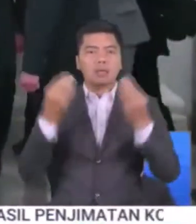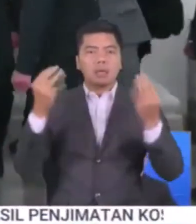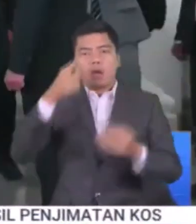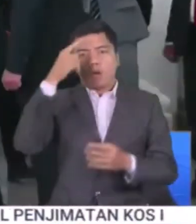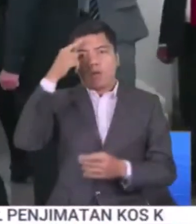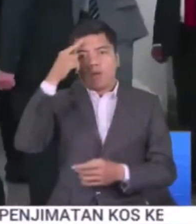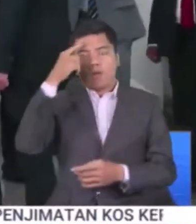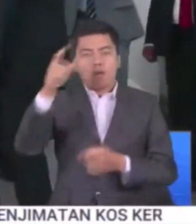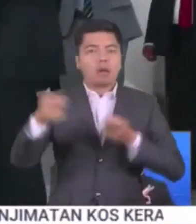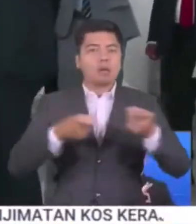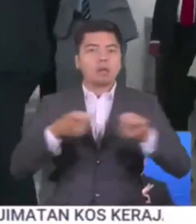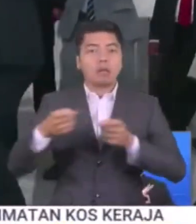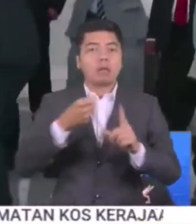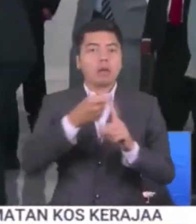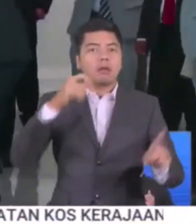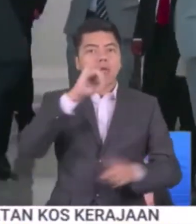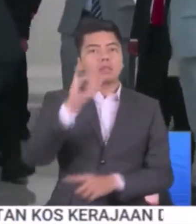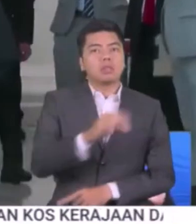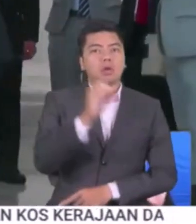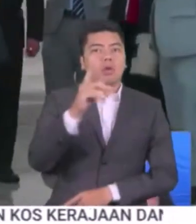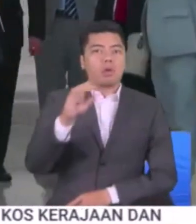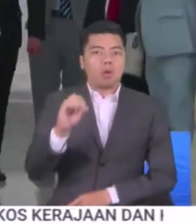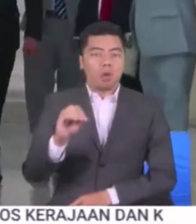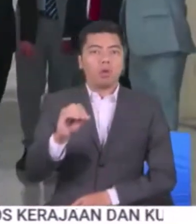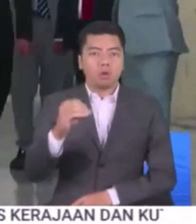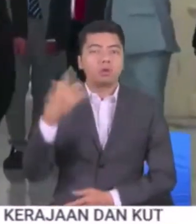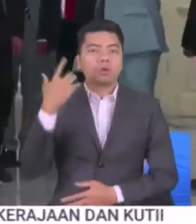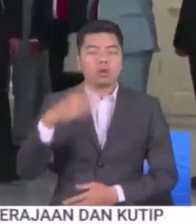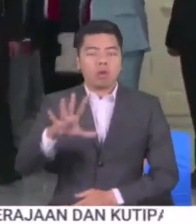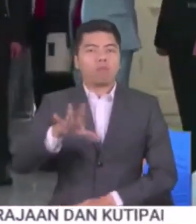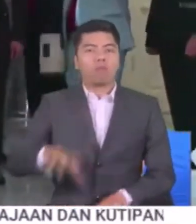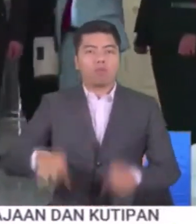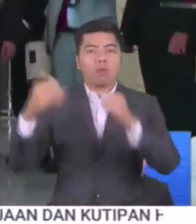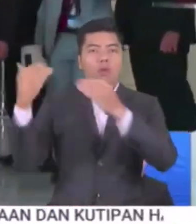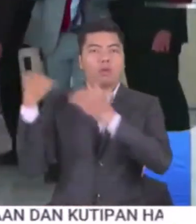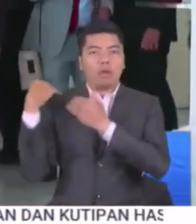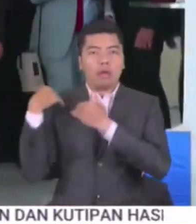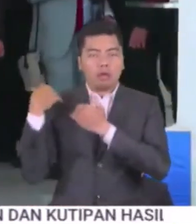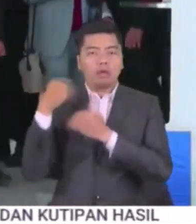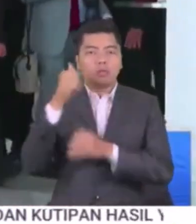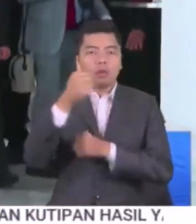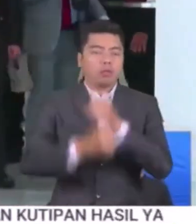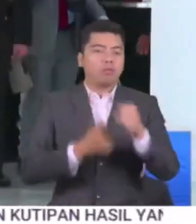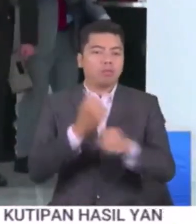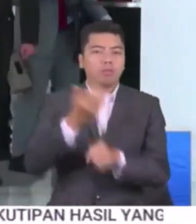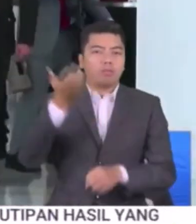pemerintahan daripada Joko Widodo yang telah memegang kuasa sedikit lalu.